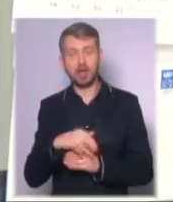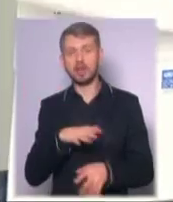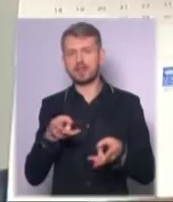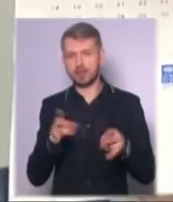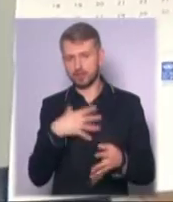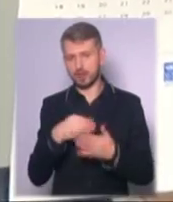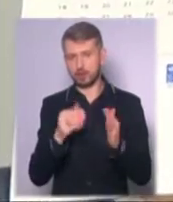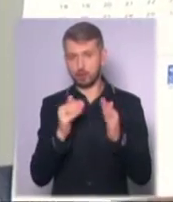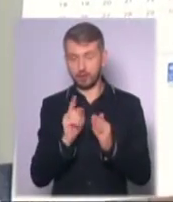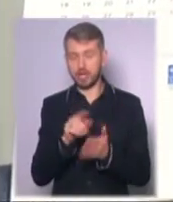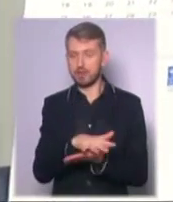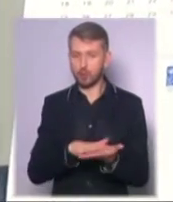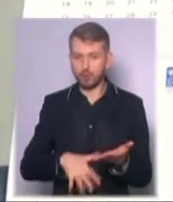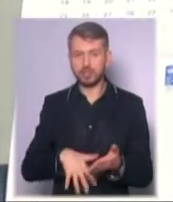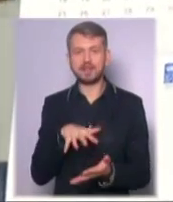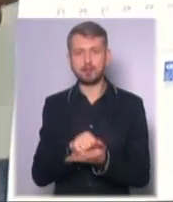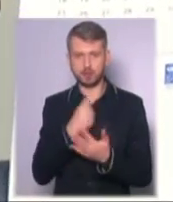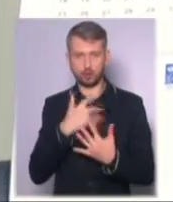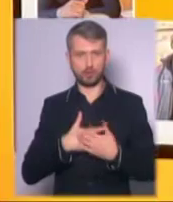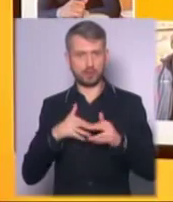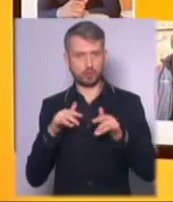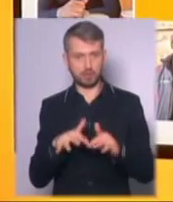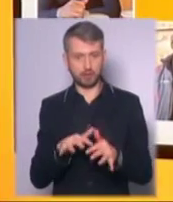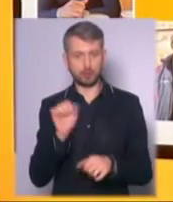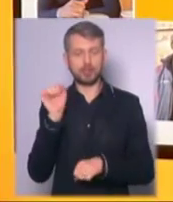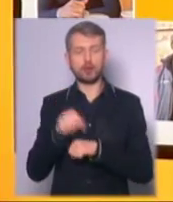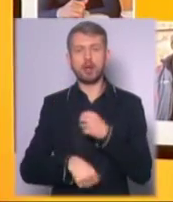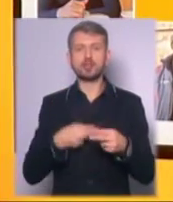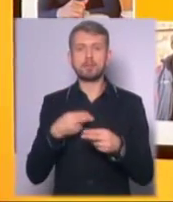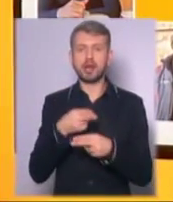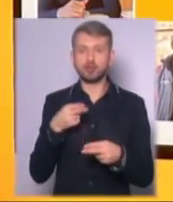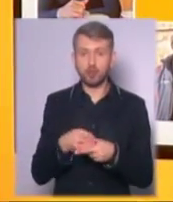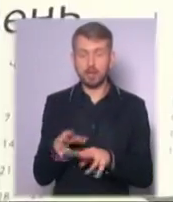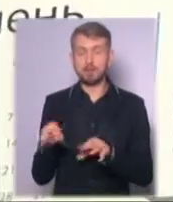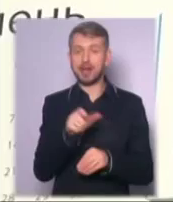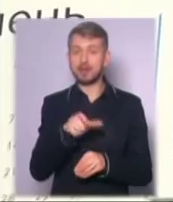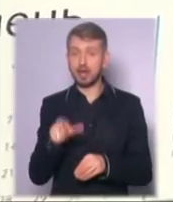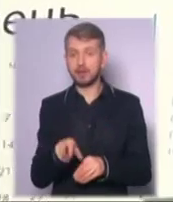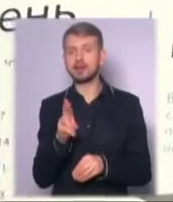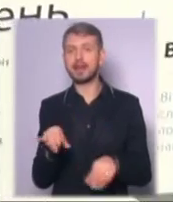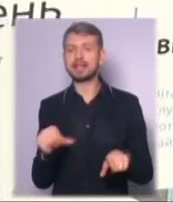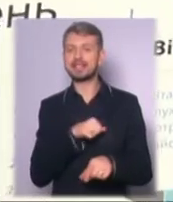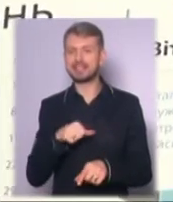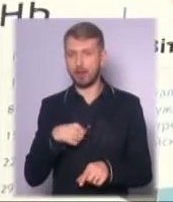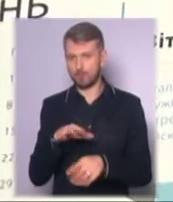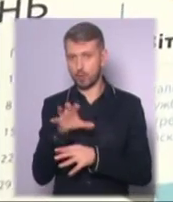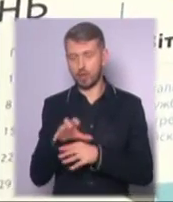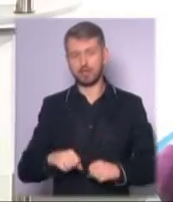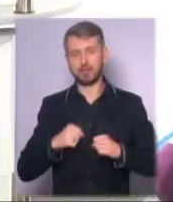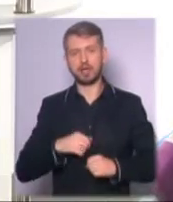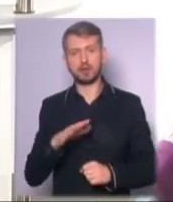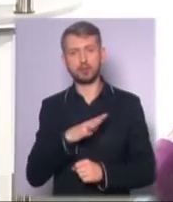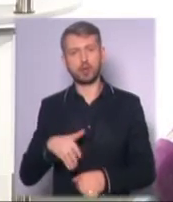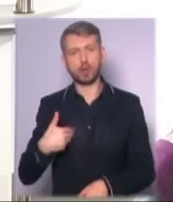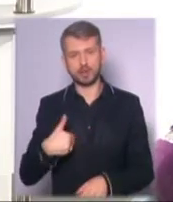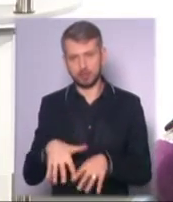але продовжили займатися улюбленою справою. Долаючи перешкоди, переселенці, як і сам фотограф, намагалися бути корисними суспільству.